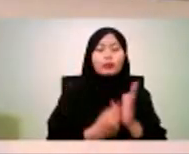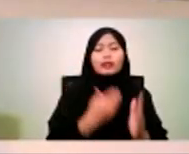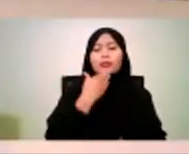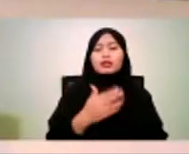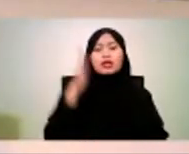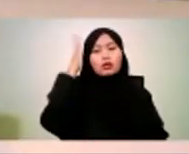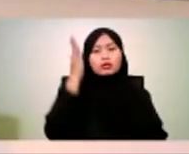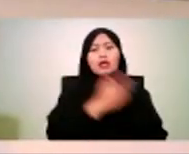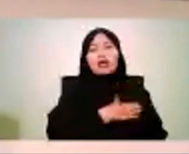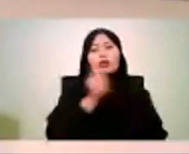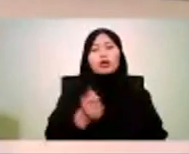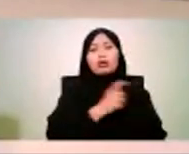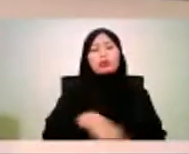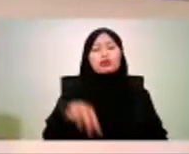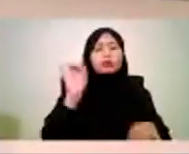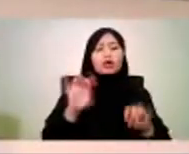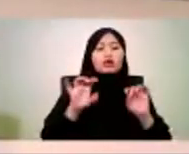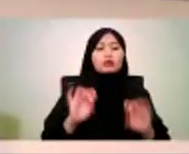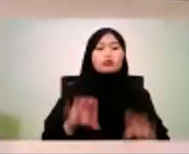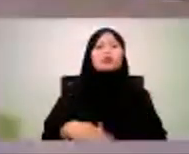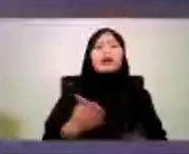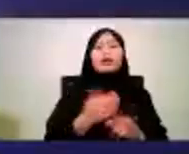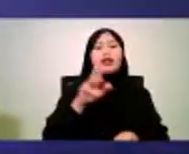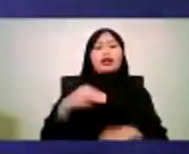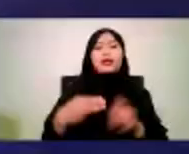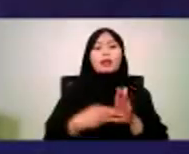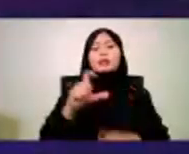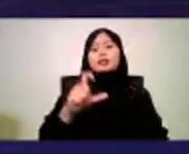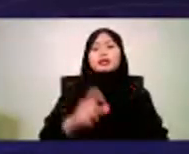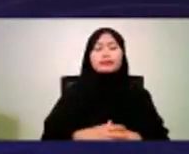wassalamualaikum warahmatullahi wabarakatuh saya kembalikan ke